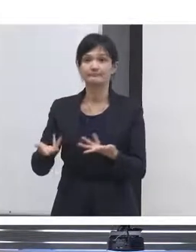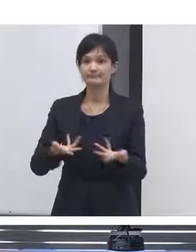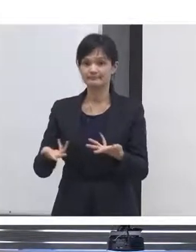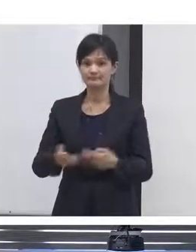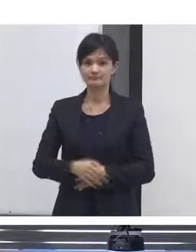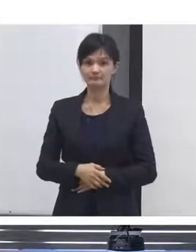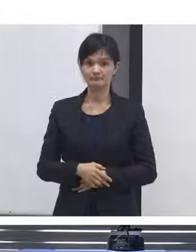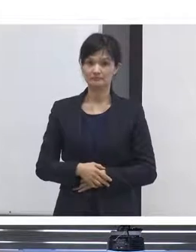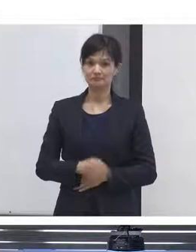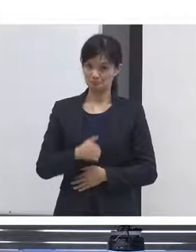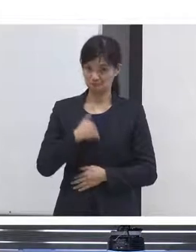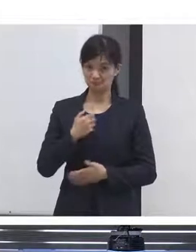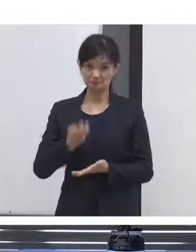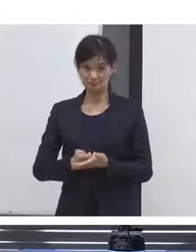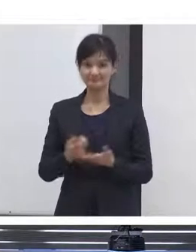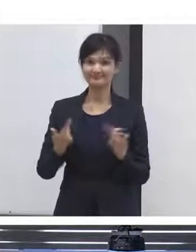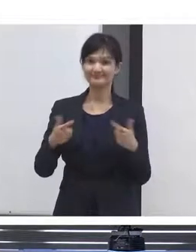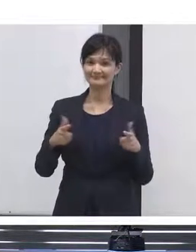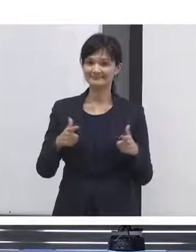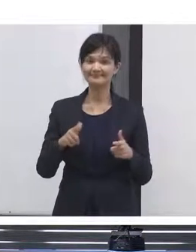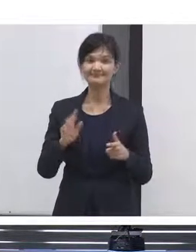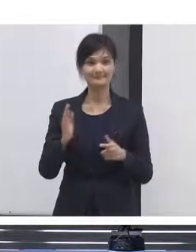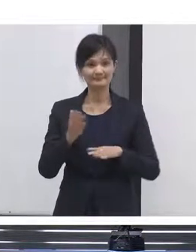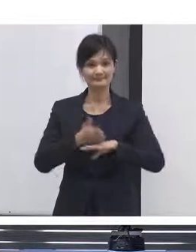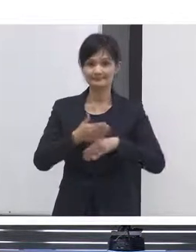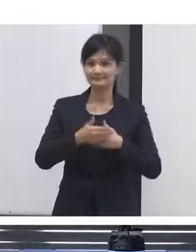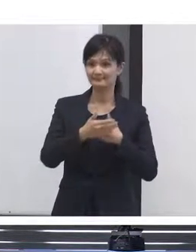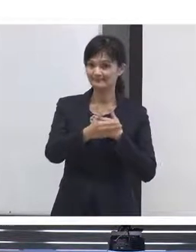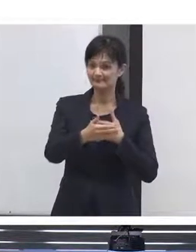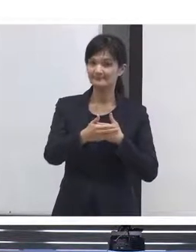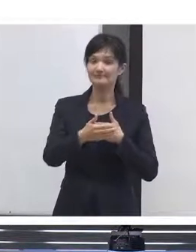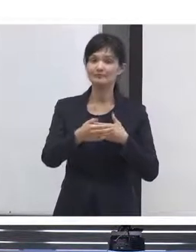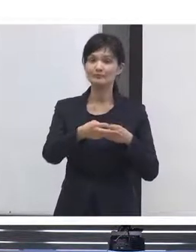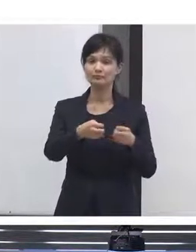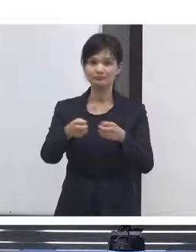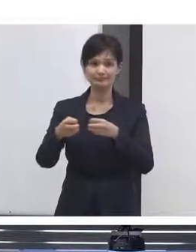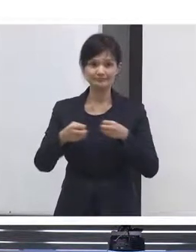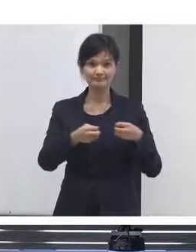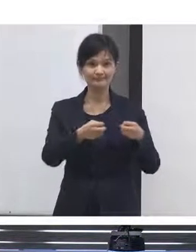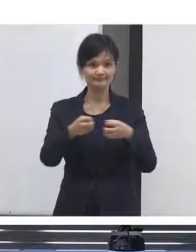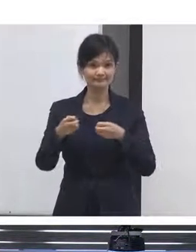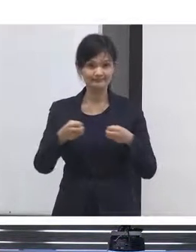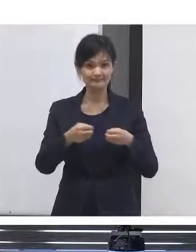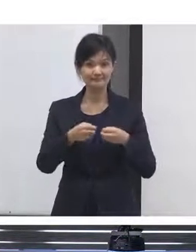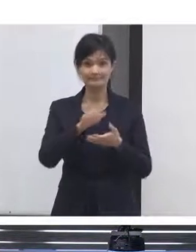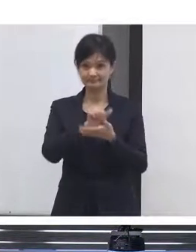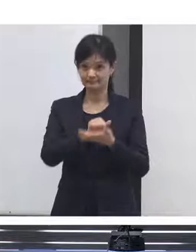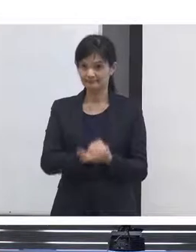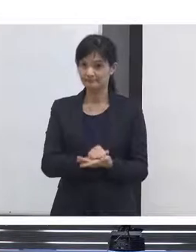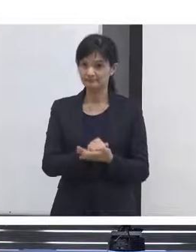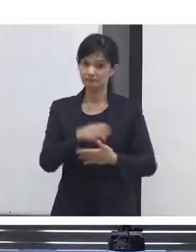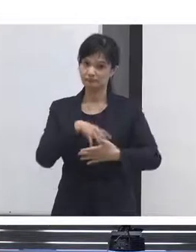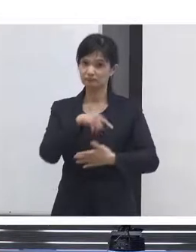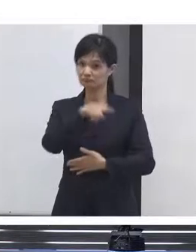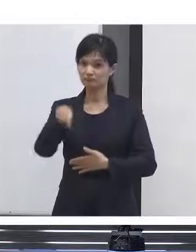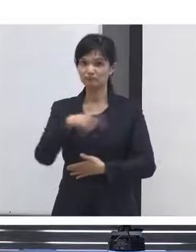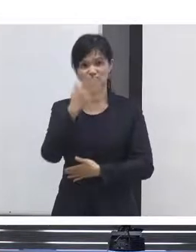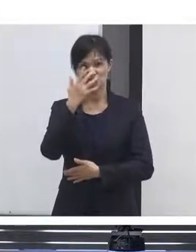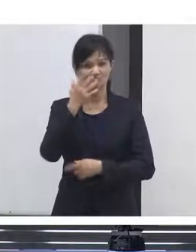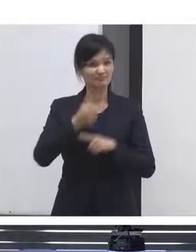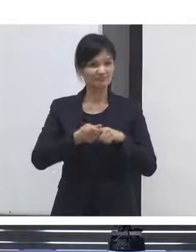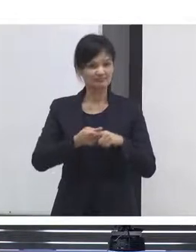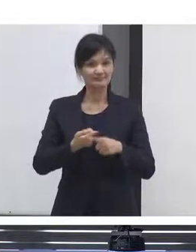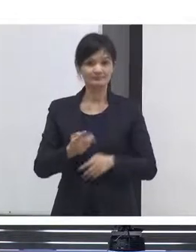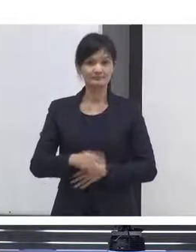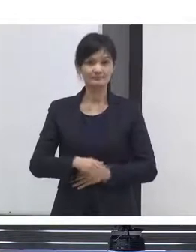也不是什么严肃的话题啊，只是可能过程里面很多的这个很多的技术内容，可能大家比较不熟悉啊。那等一下讲一